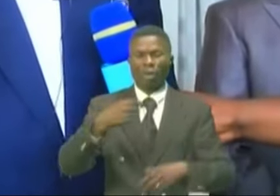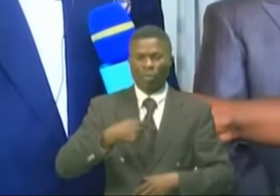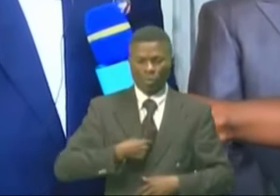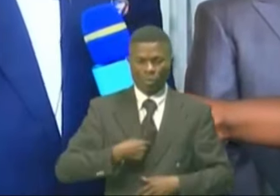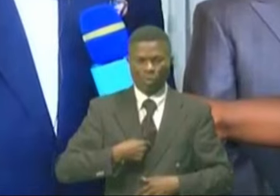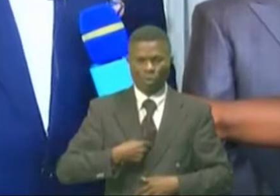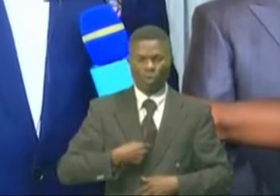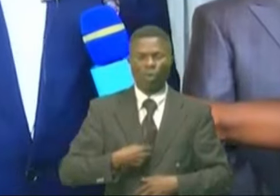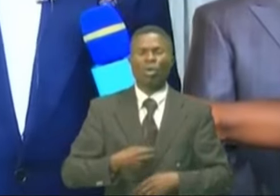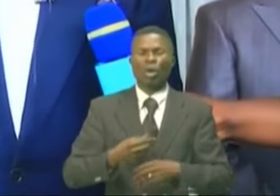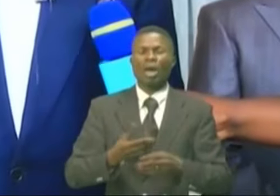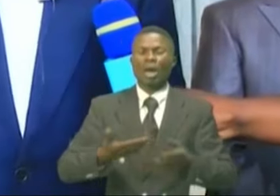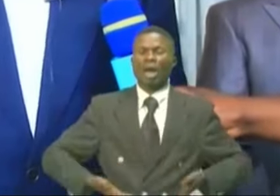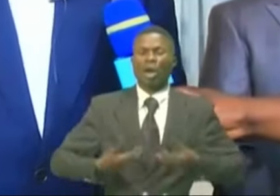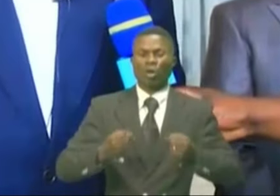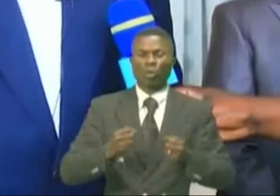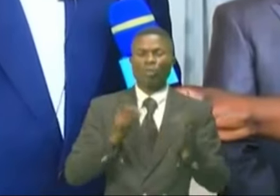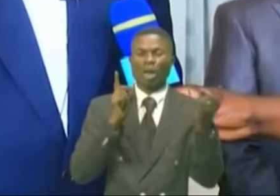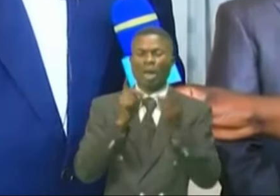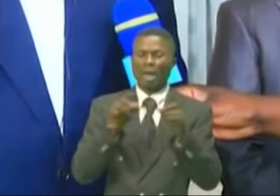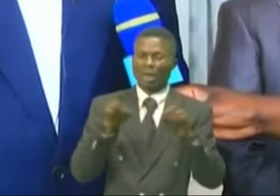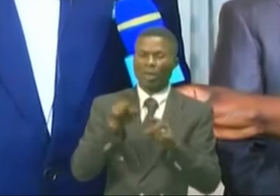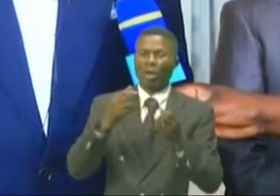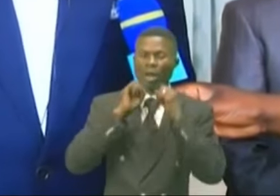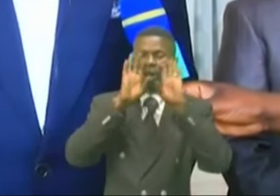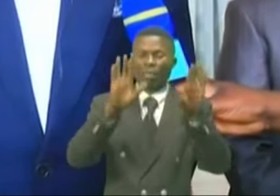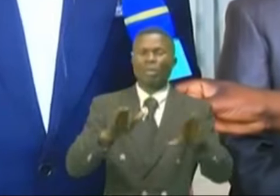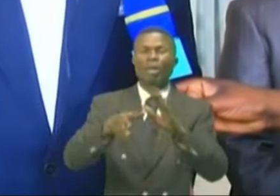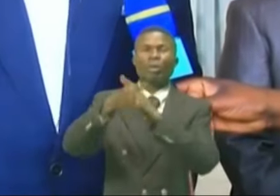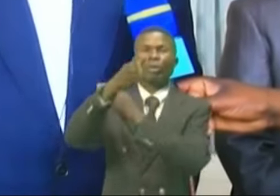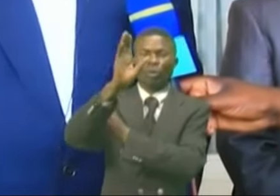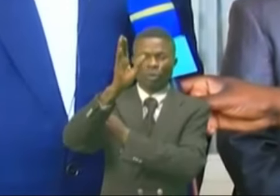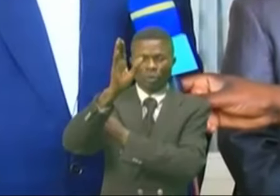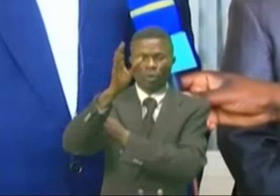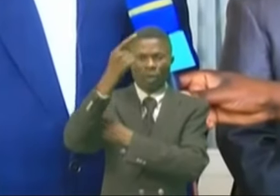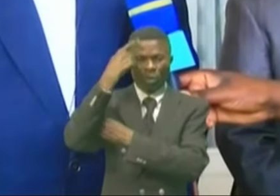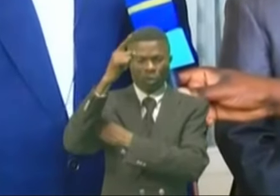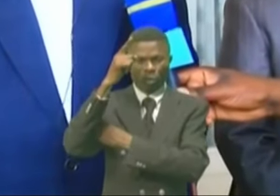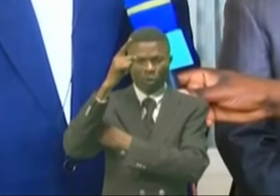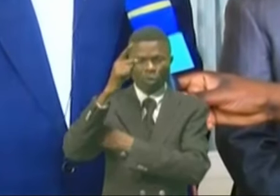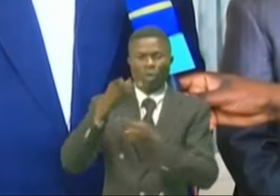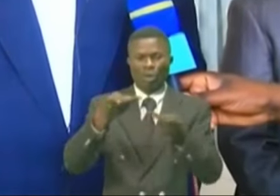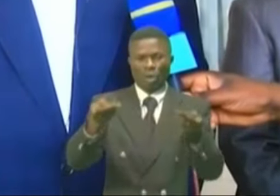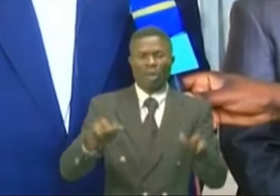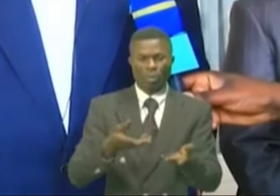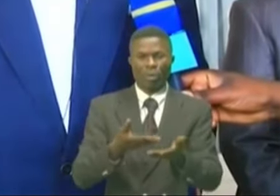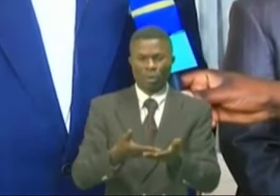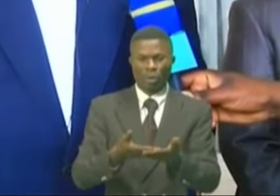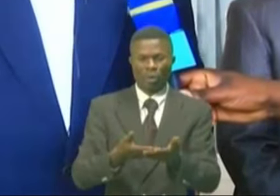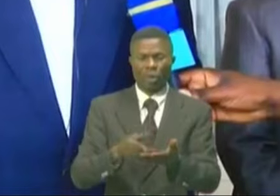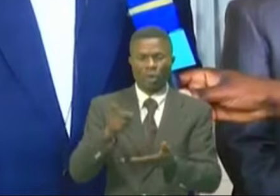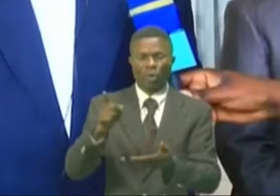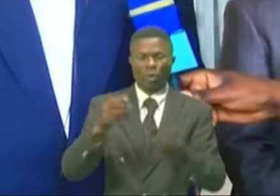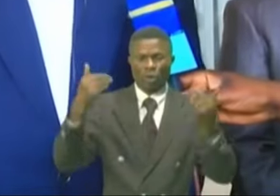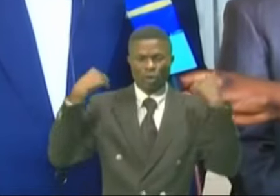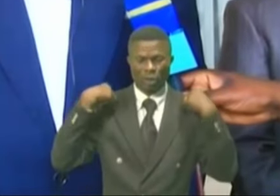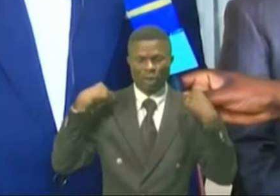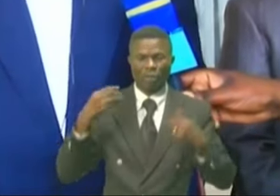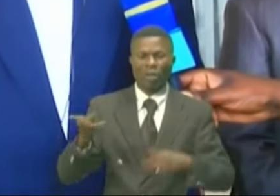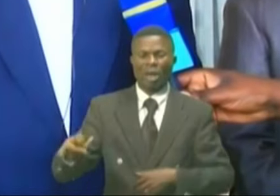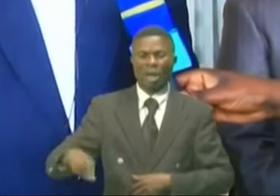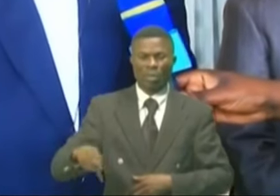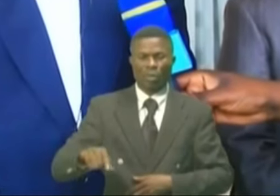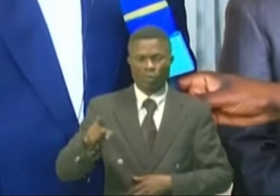très béni de rencontrer un tel homme et j'ai béni le Seigneur pour cette position à la tête de cette province